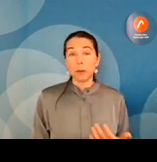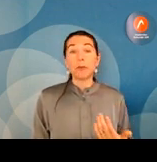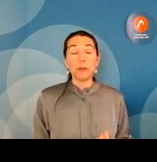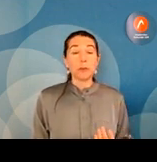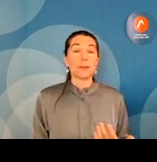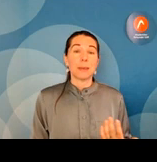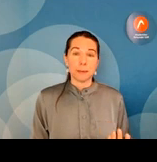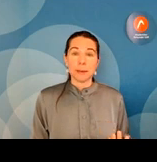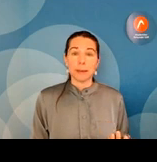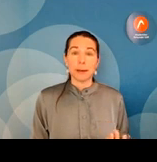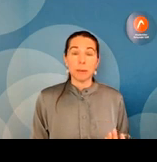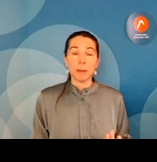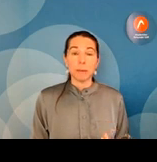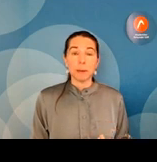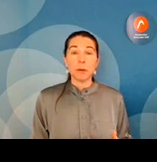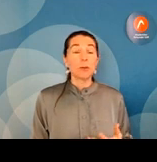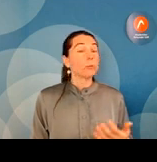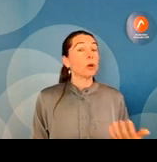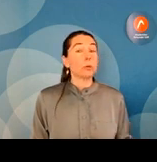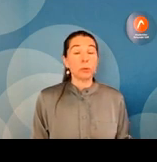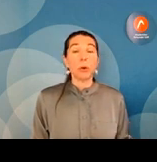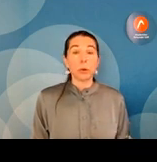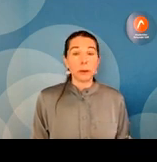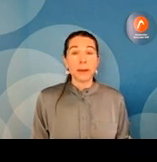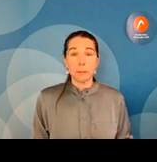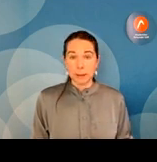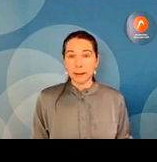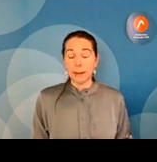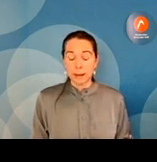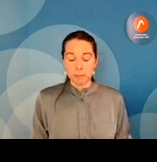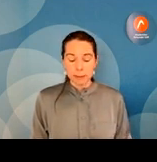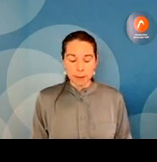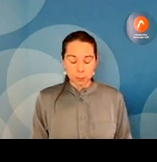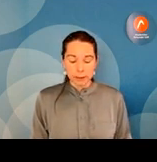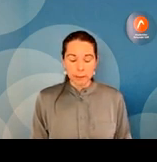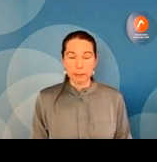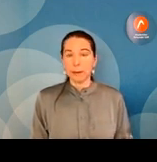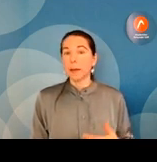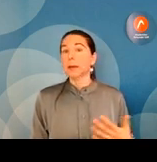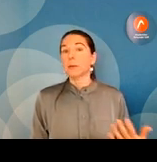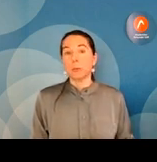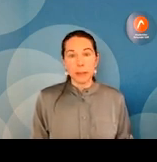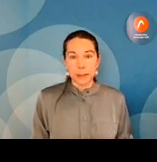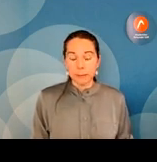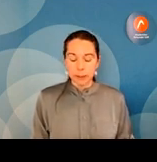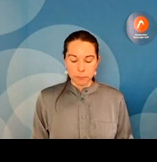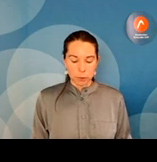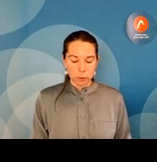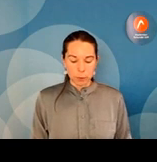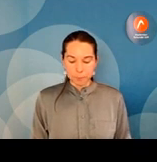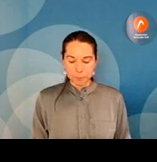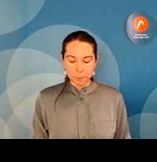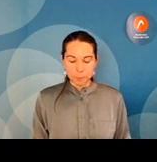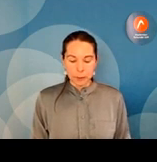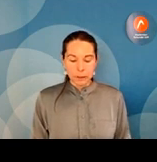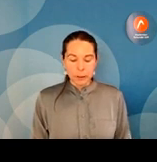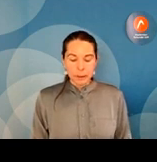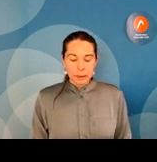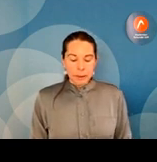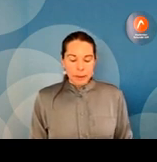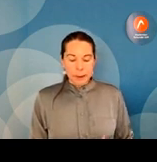arbetar i mycket mer fysiskt ansträngande arbeten. Som gör att du inte orkar med ett längre arbetsliv på det sättet som en del andra har då.